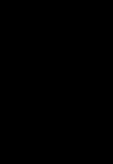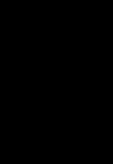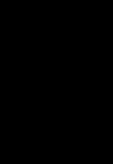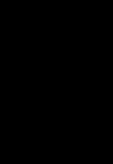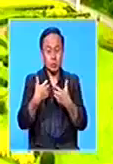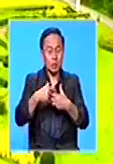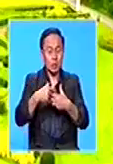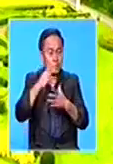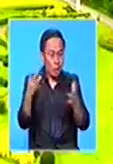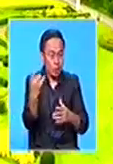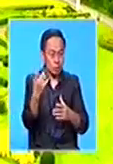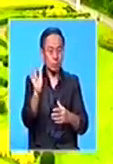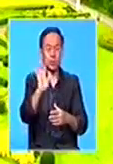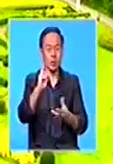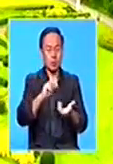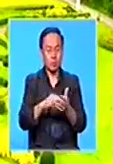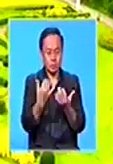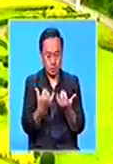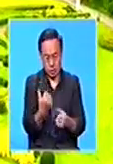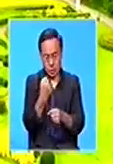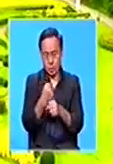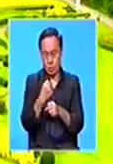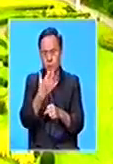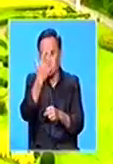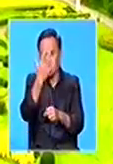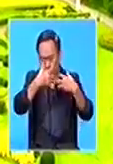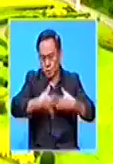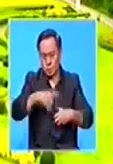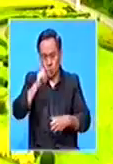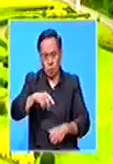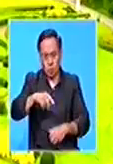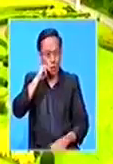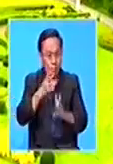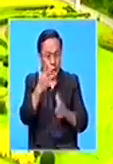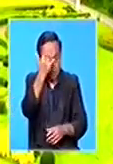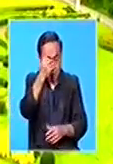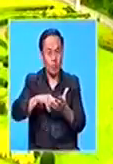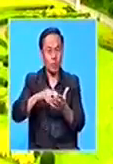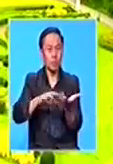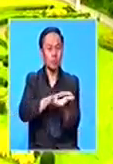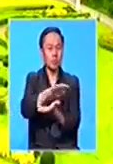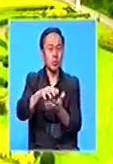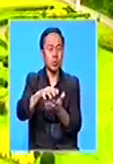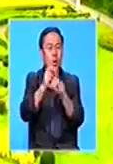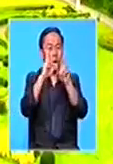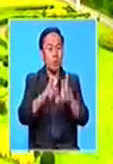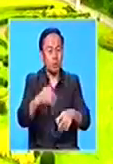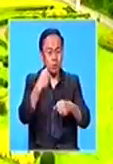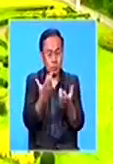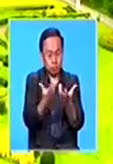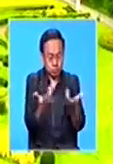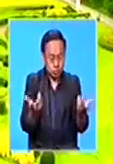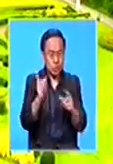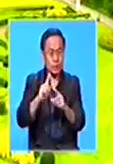ลงอุตสาหกรรมมันจะก็จะเป็นทรงใช้น้ำมันแล้วมีการผลิตนะผลิตมันก็มีรายได้ออกมา ชาวไร่ชาวนาหรือชาวบ้านแรงงานก็มี